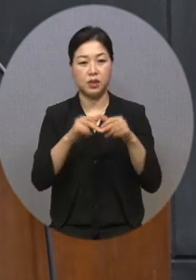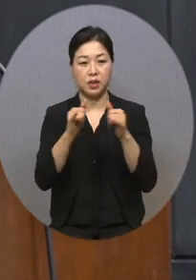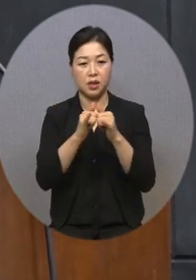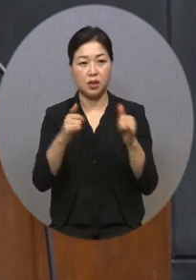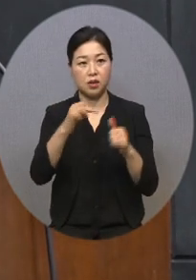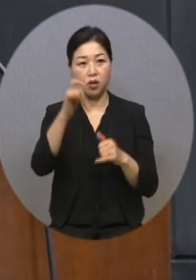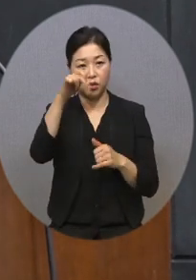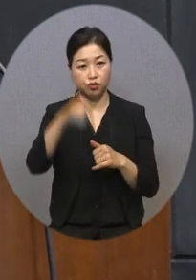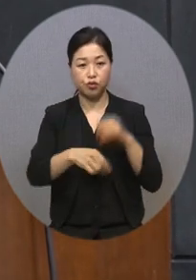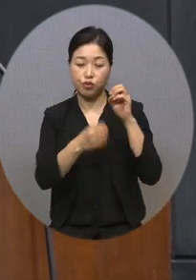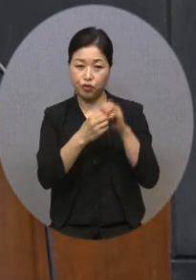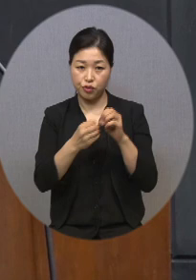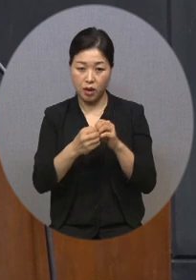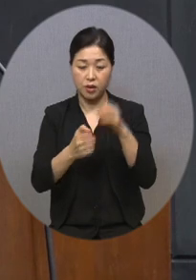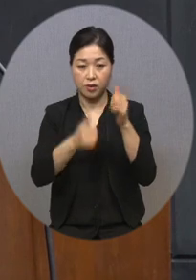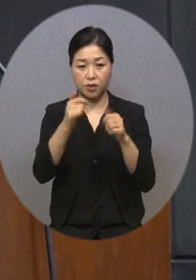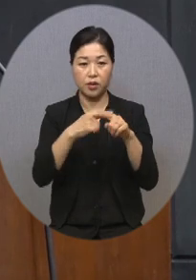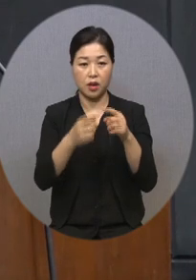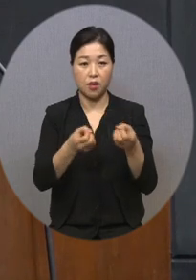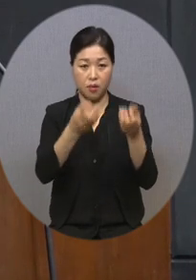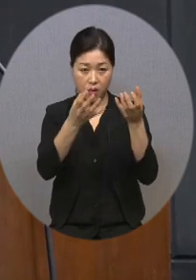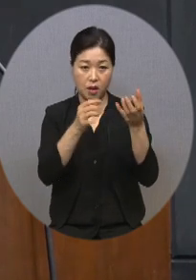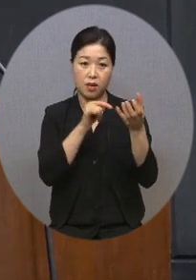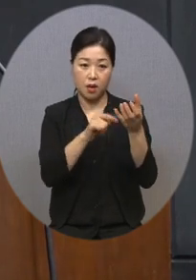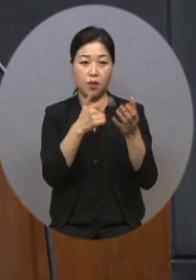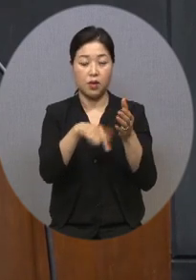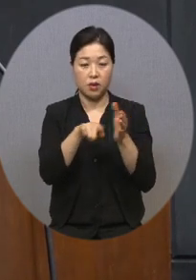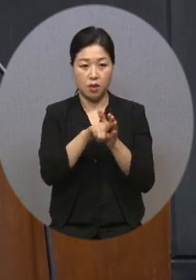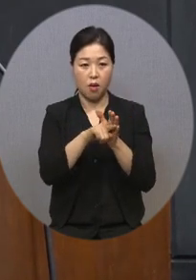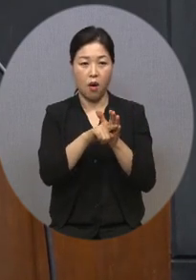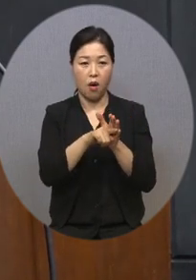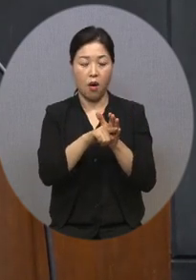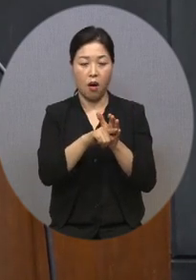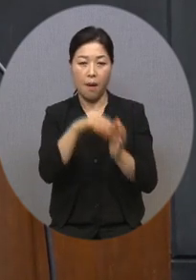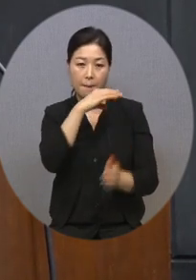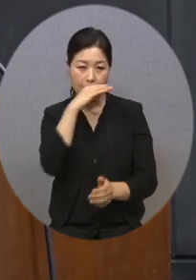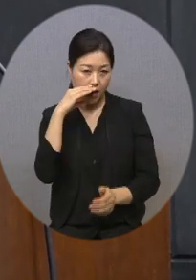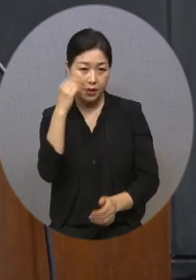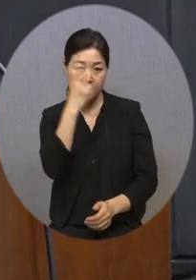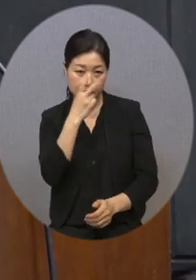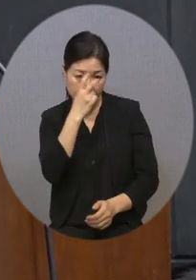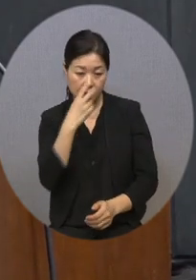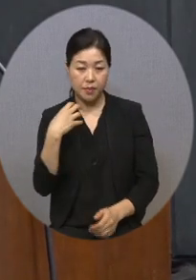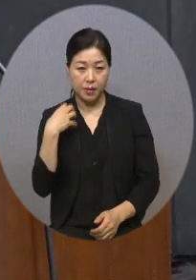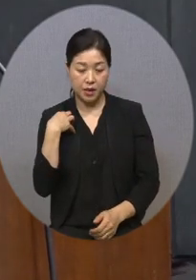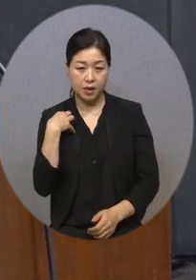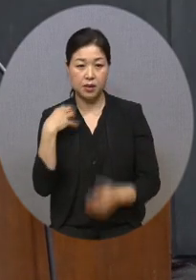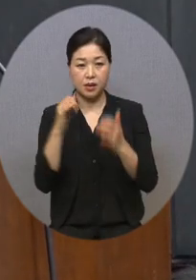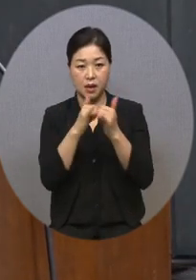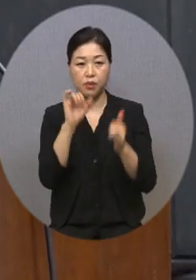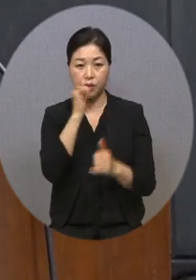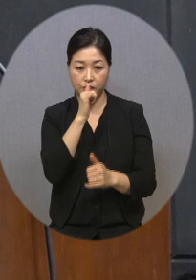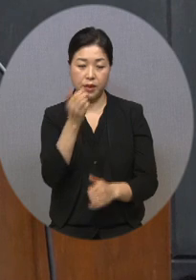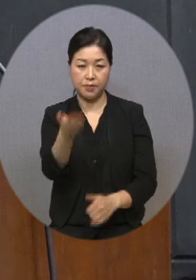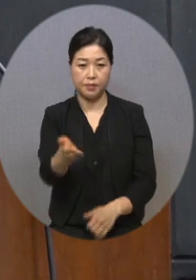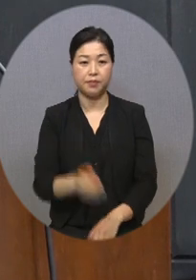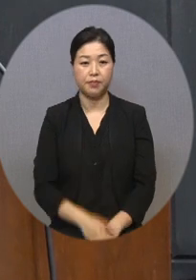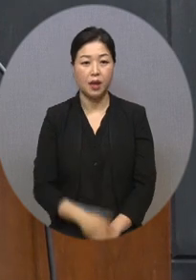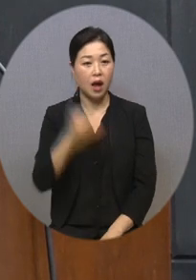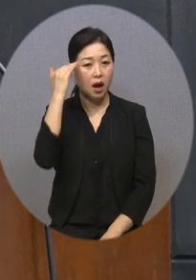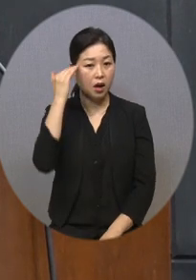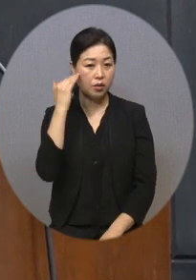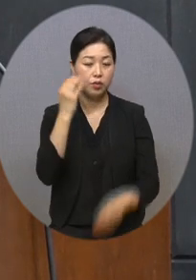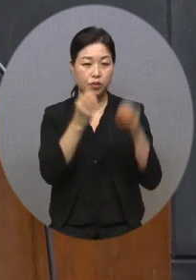국악 경연대회를 위해서 공정한 심사를 해주실 심사위원들을 제가 먼저 소개해드리겠습니다.